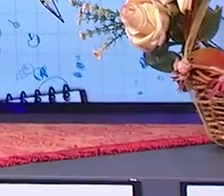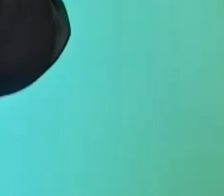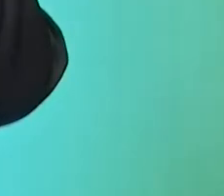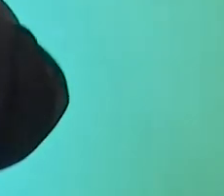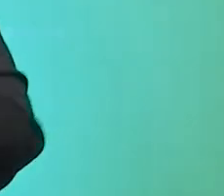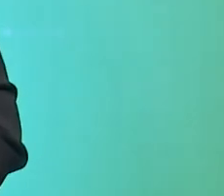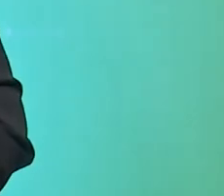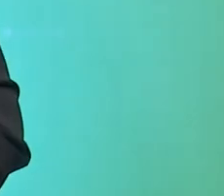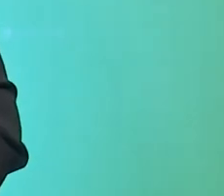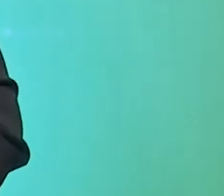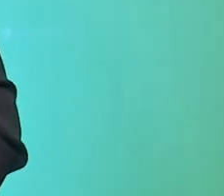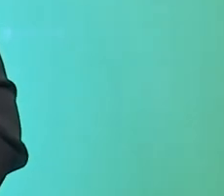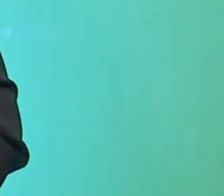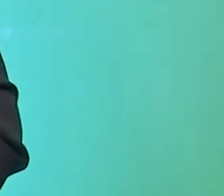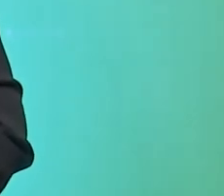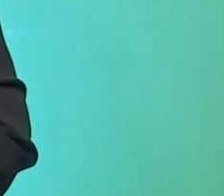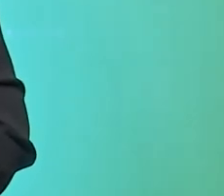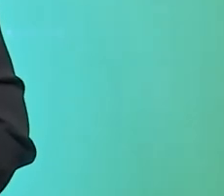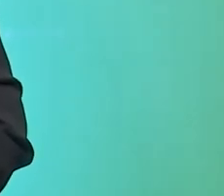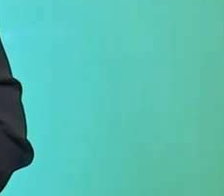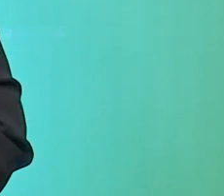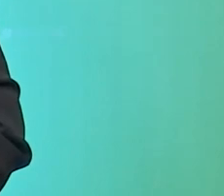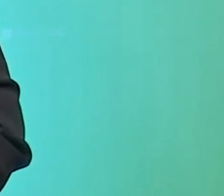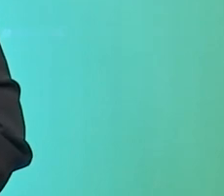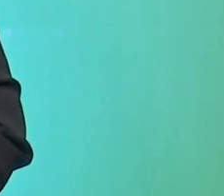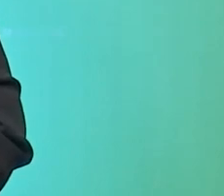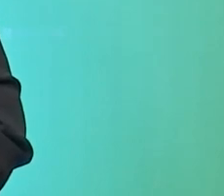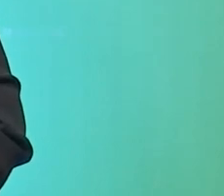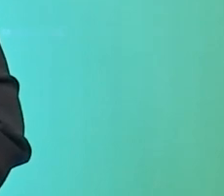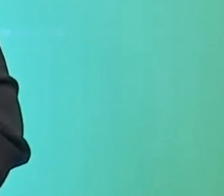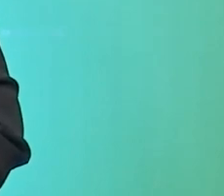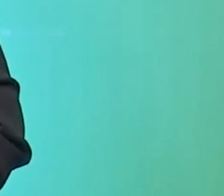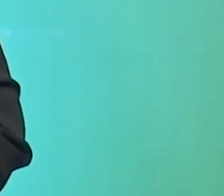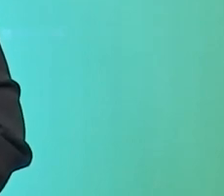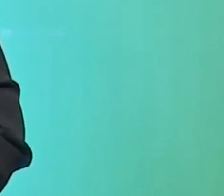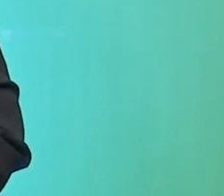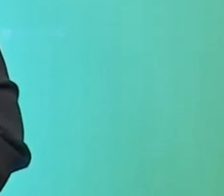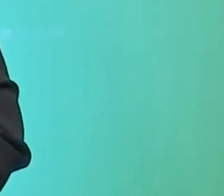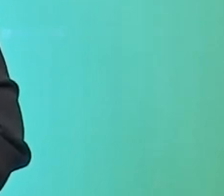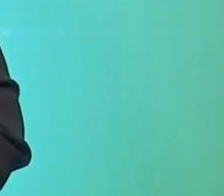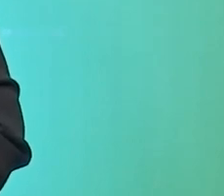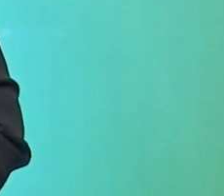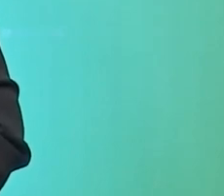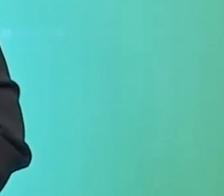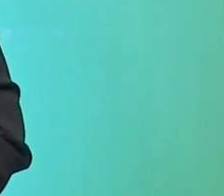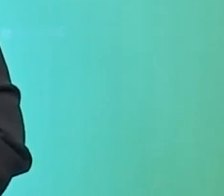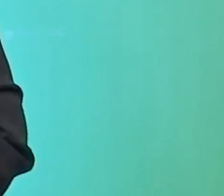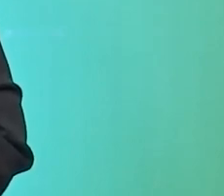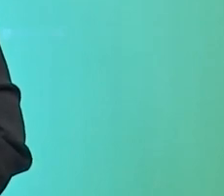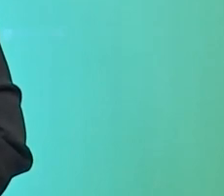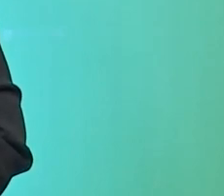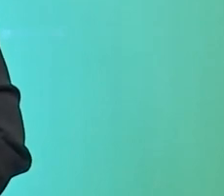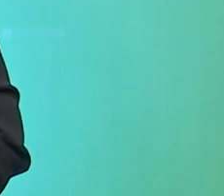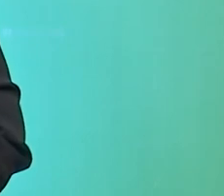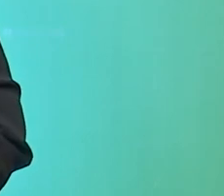daripada SK Pendidikan Khas Selangor, Shah Alam Selangor. Kita bersama dengan Cikgu Nur Ilda binti Kamaruzaman. Ini